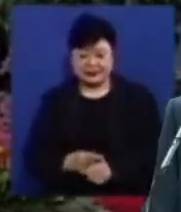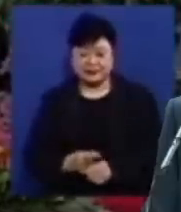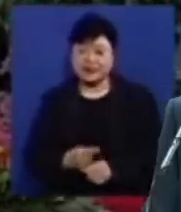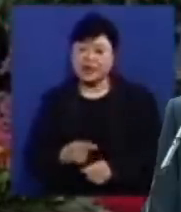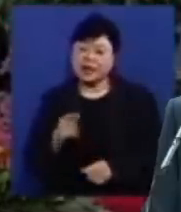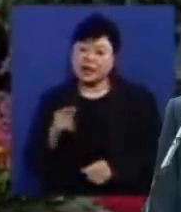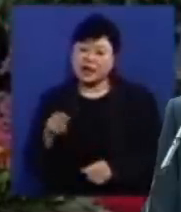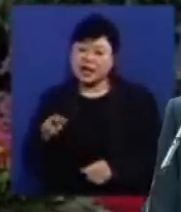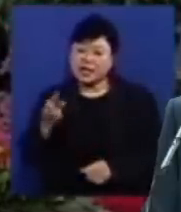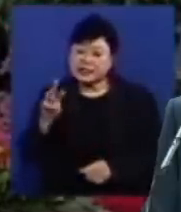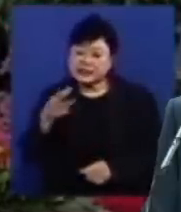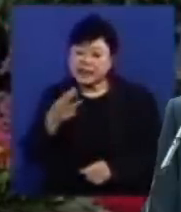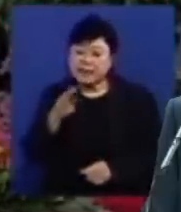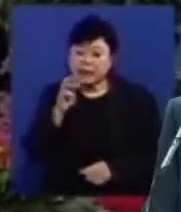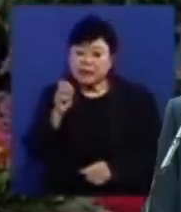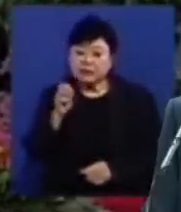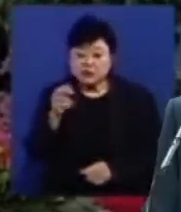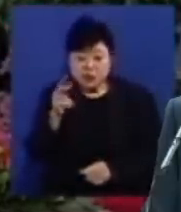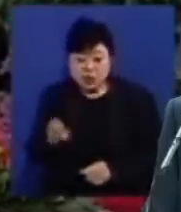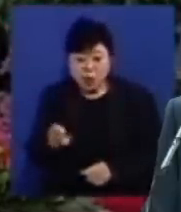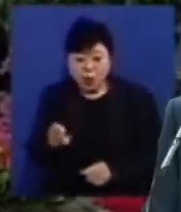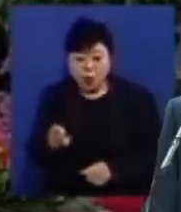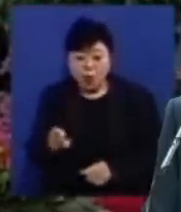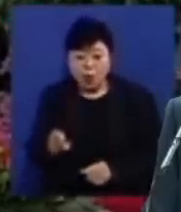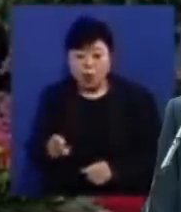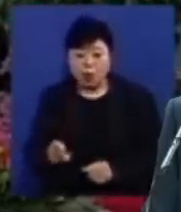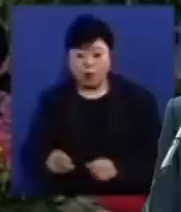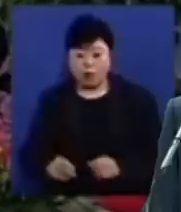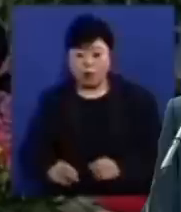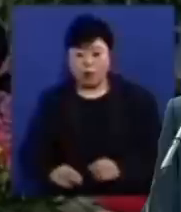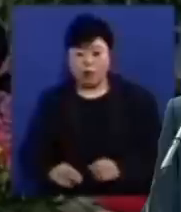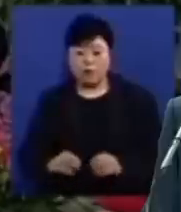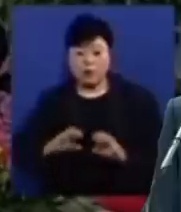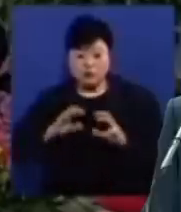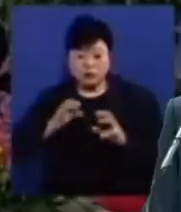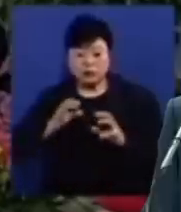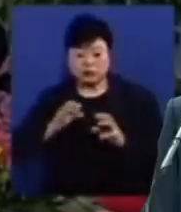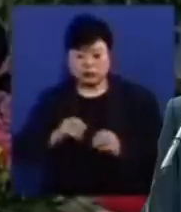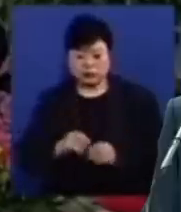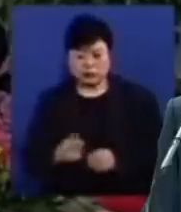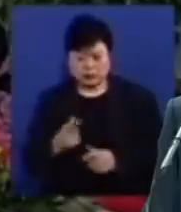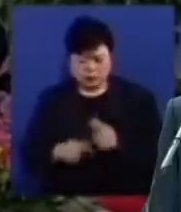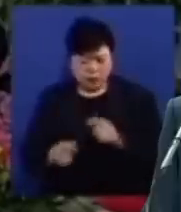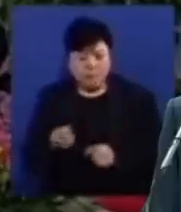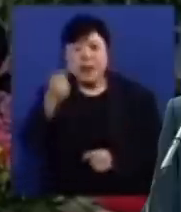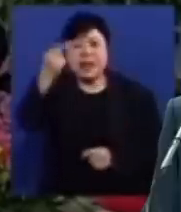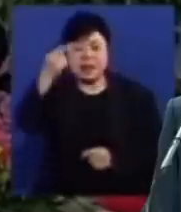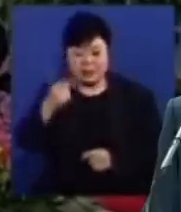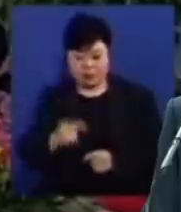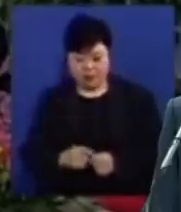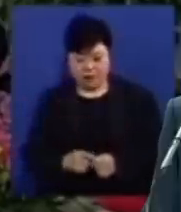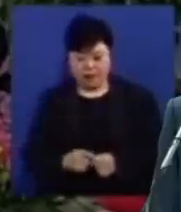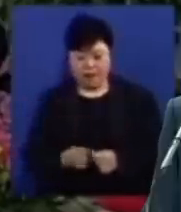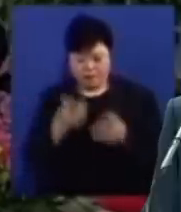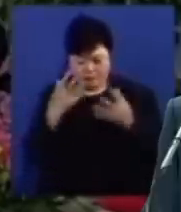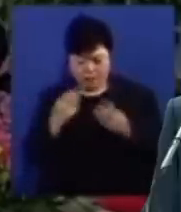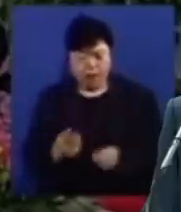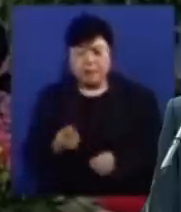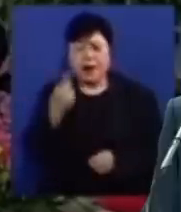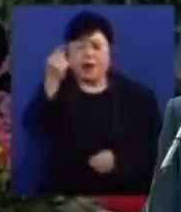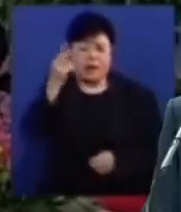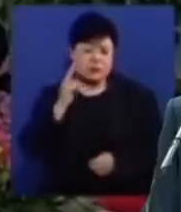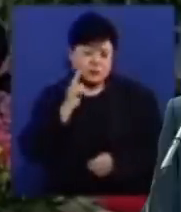시속 330km인데 지구가 도는 속도는 이것보다 300배 이상 더 빠른 것입니다. 이렇게 빠른 속도로